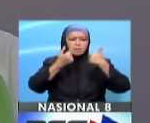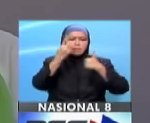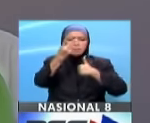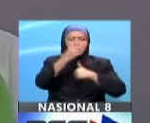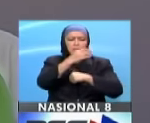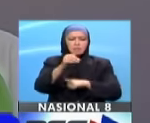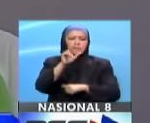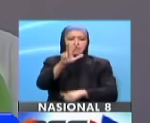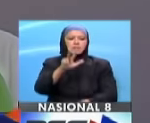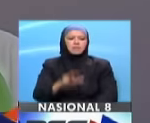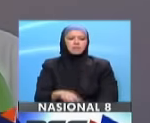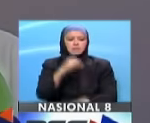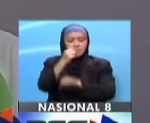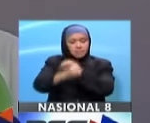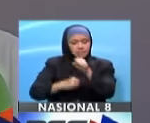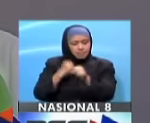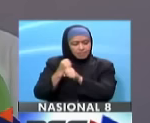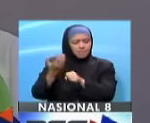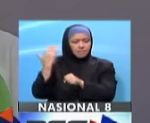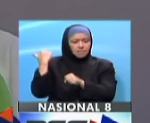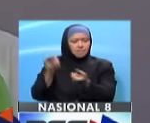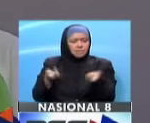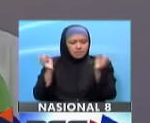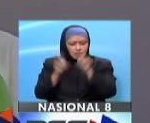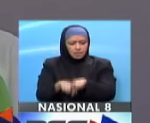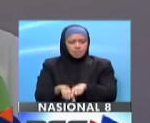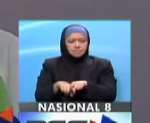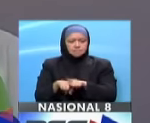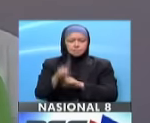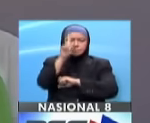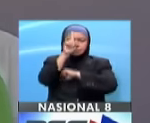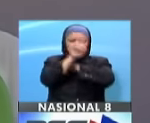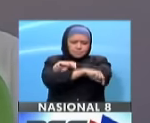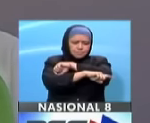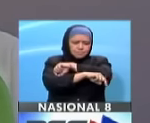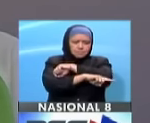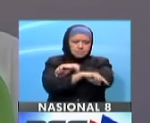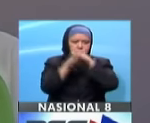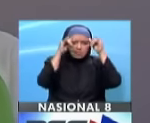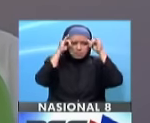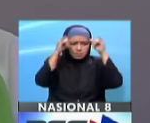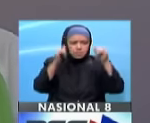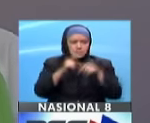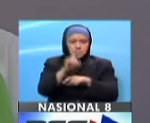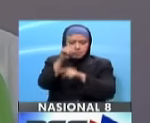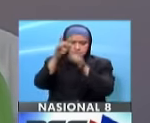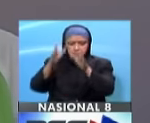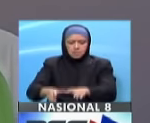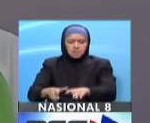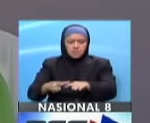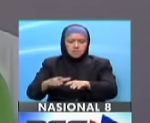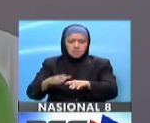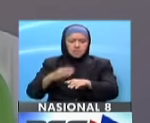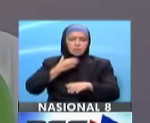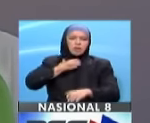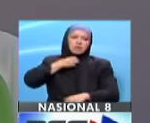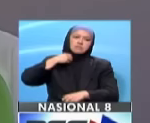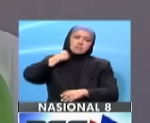juga dia berlaku satu lembu yang besarlah. Satu orang pergi tekuk tapi tidak